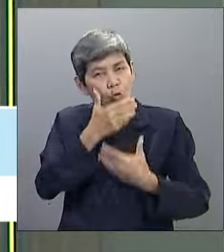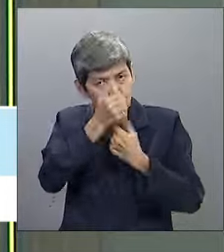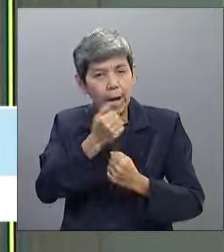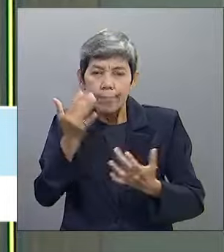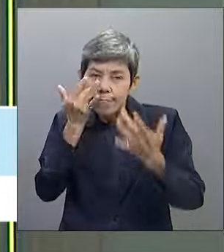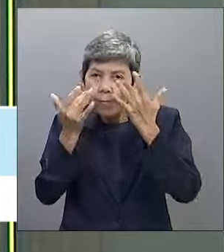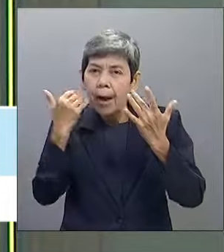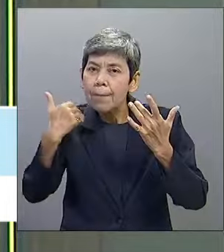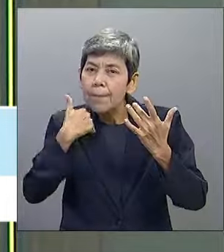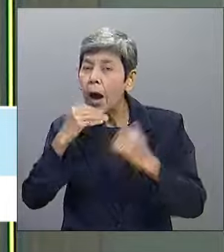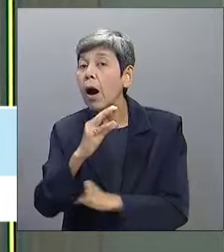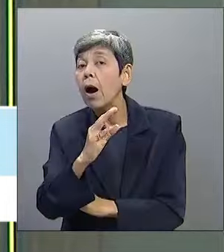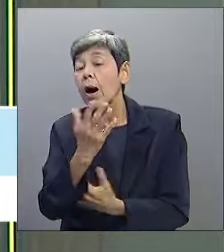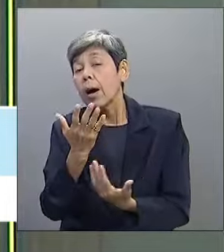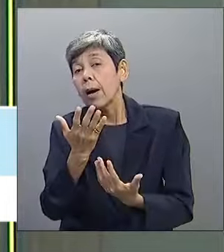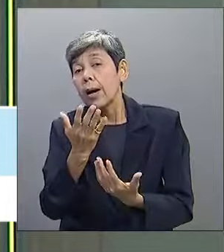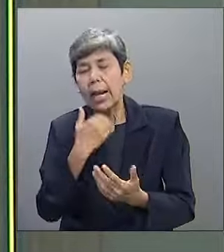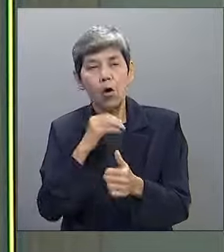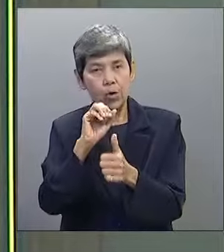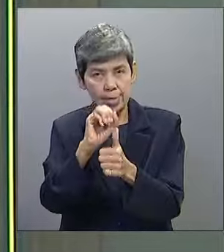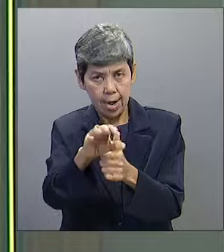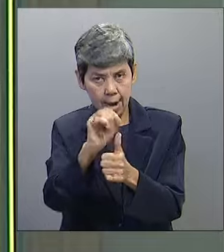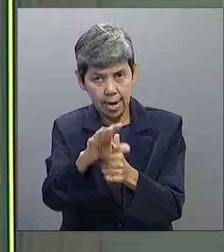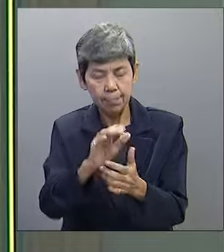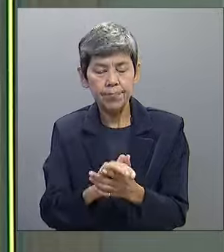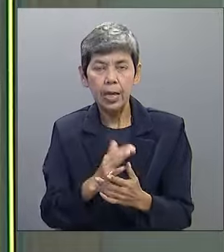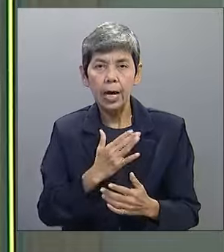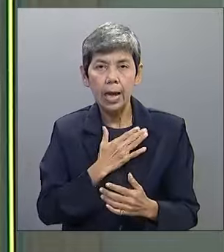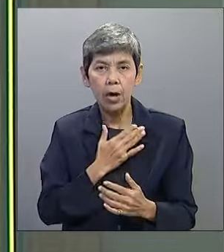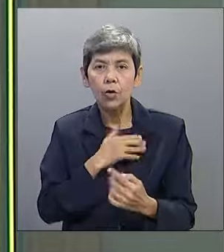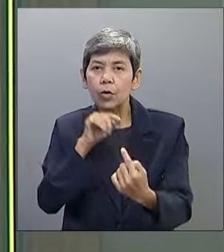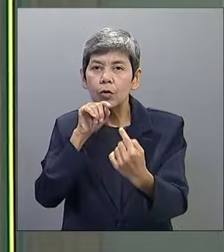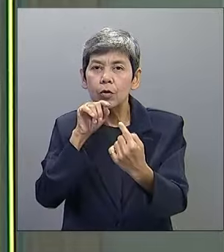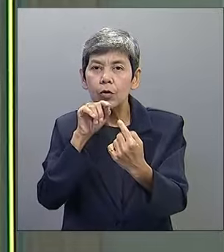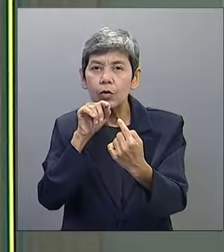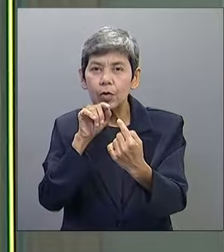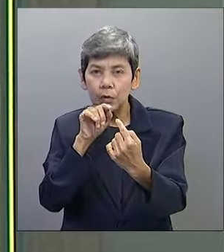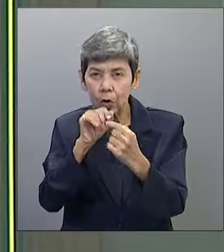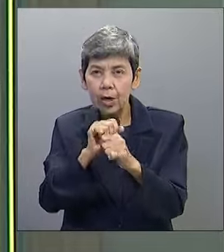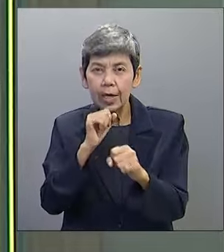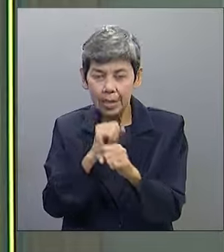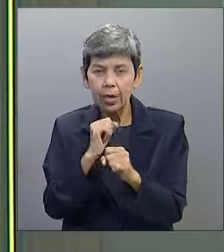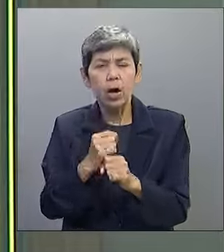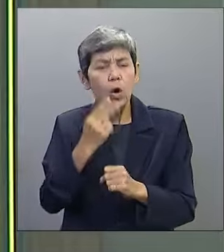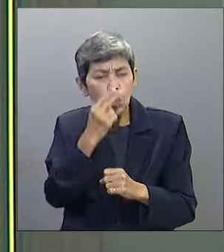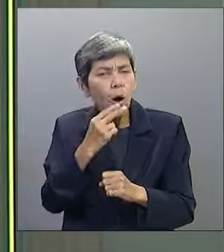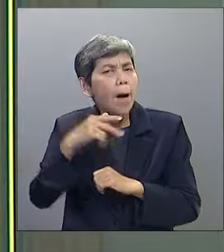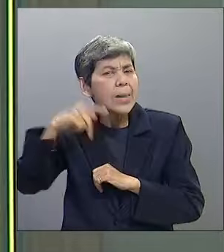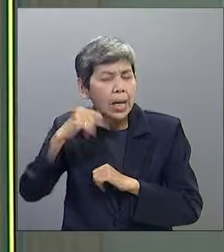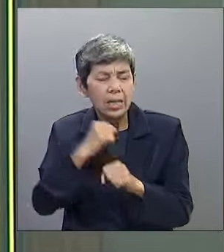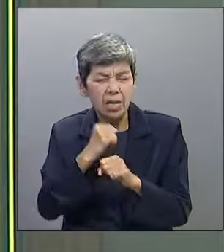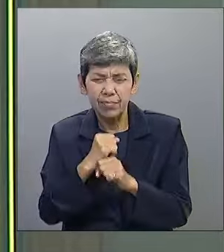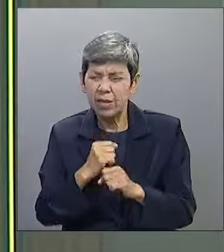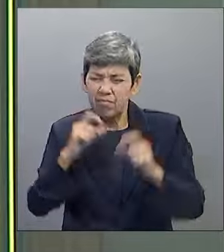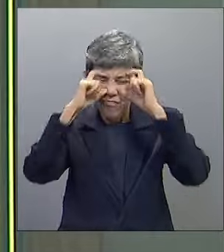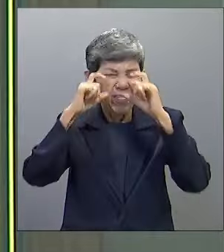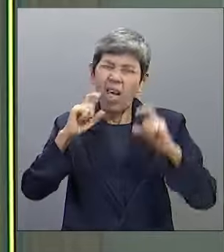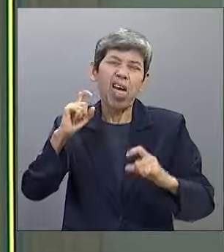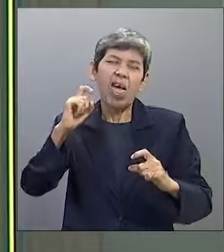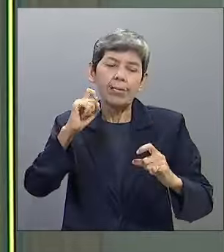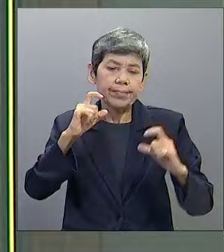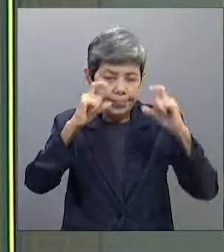นะครับก็แนะนำว่าเราควรจะใช้คอนแทคเลนส์เฉพาะในช่วงเวลาที่จำเป็นที่ไม่สะดวกต่อการใส่แว่นตา